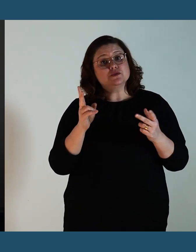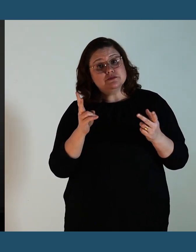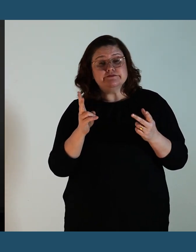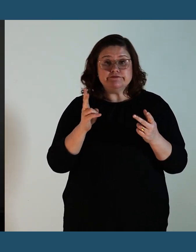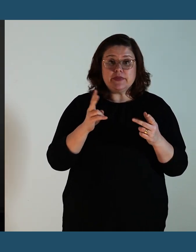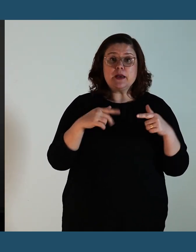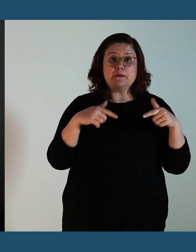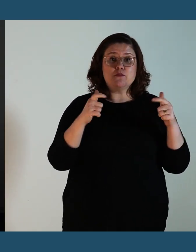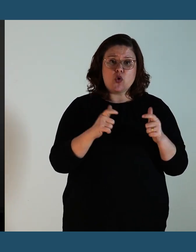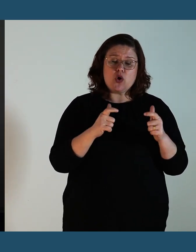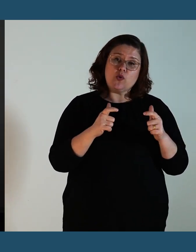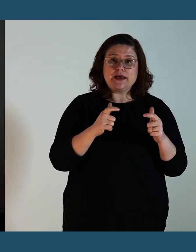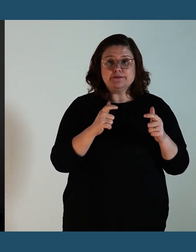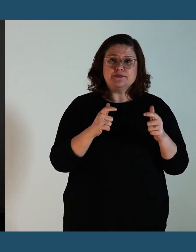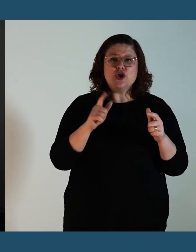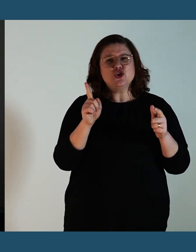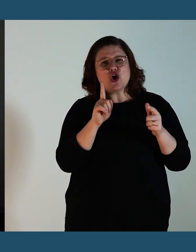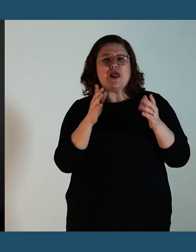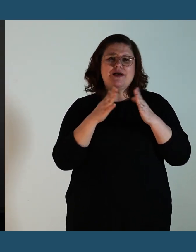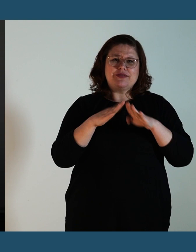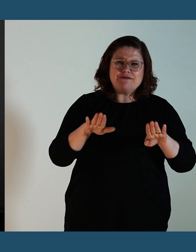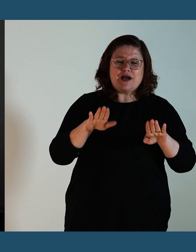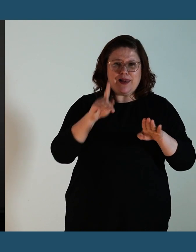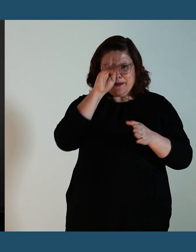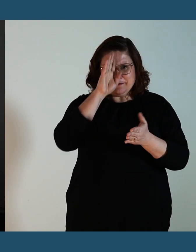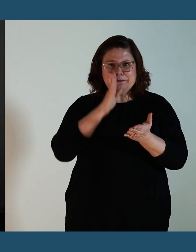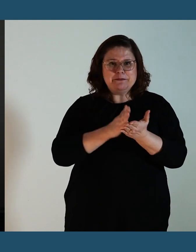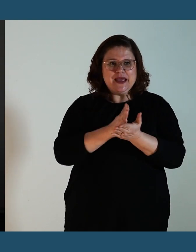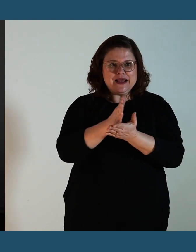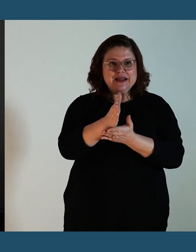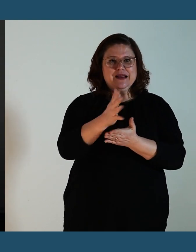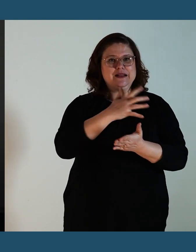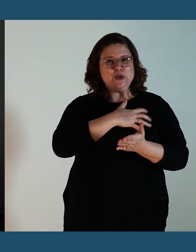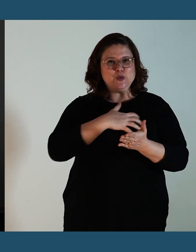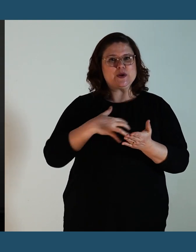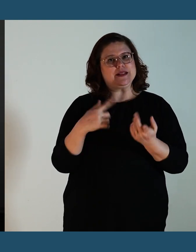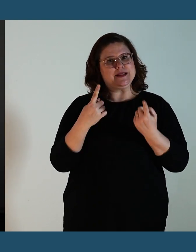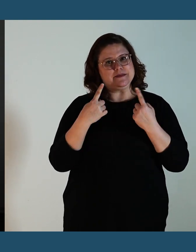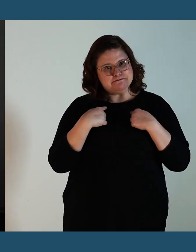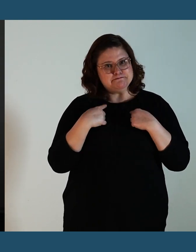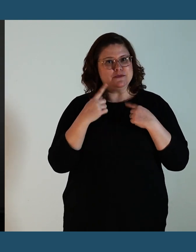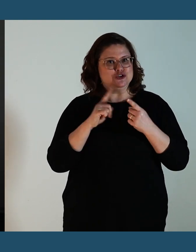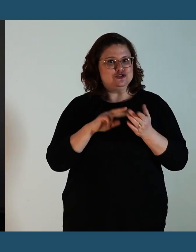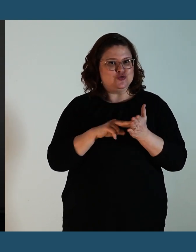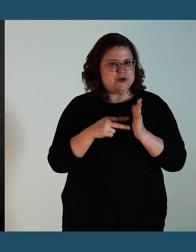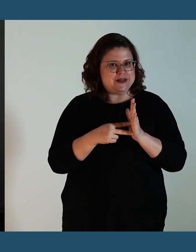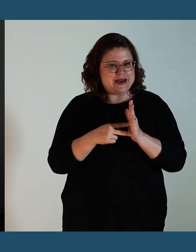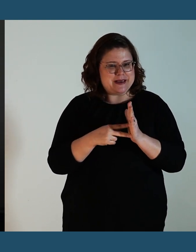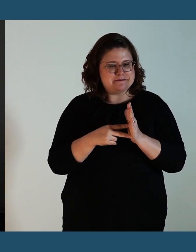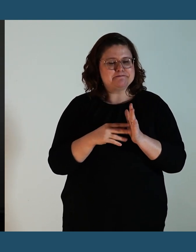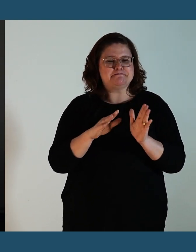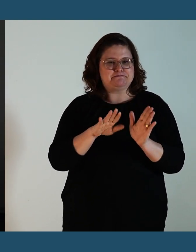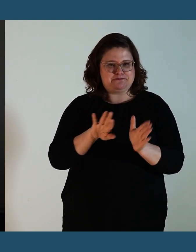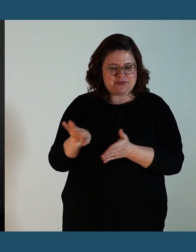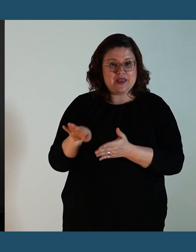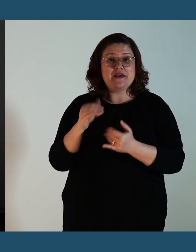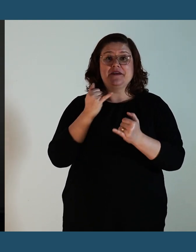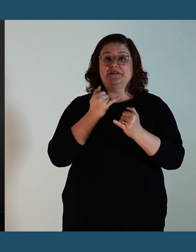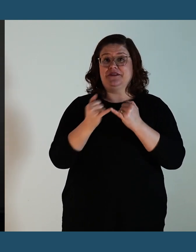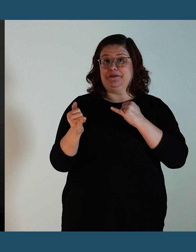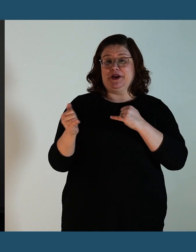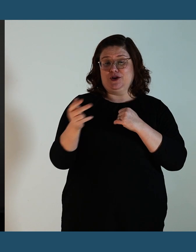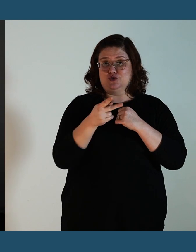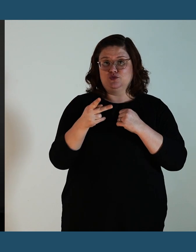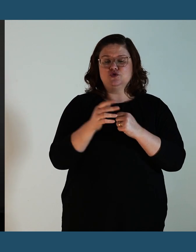joka puolueessa tietynlainen periaate ja näkökulma, kun tilaisuuksia suunnitellaan. Sitten vielä yksi kysymys,